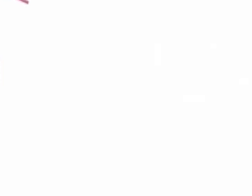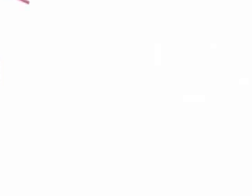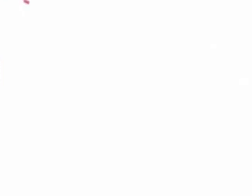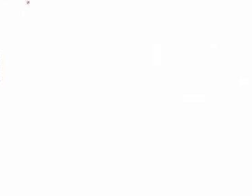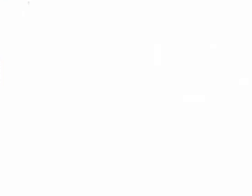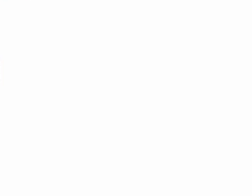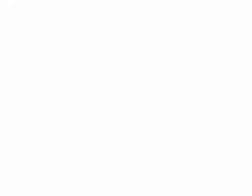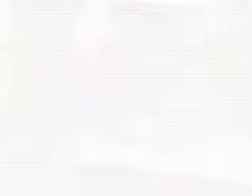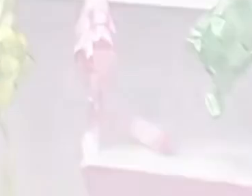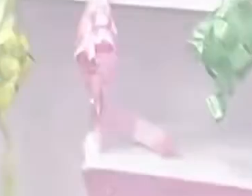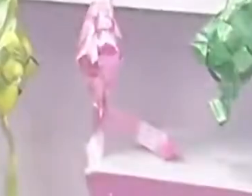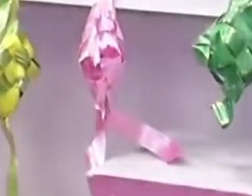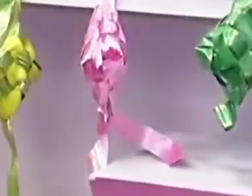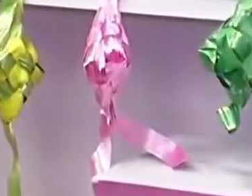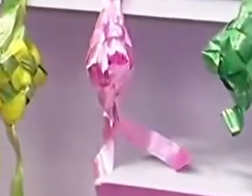KPM.